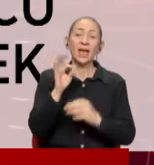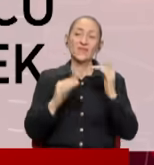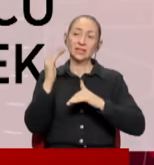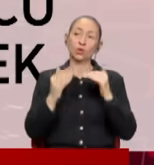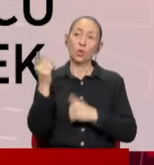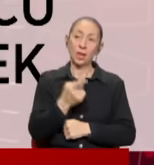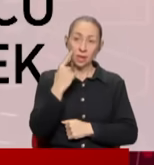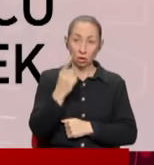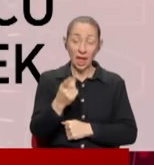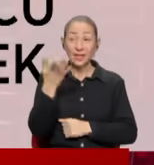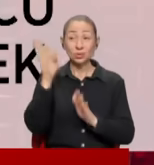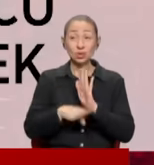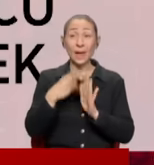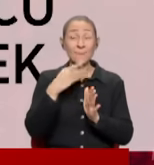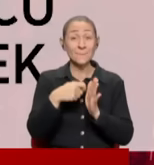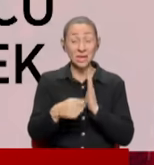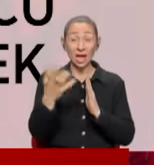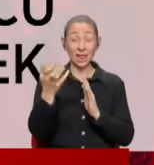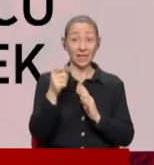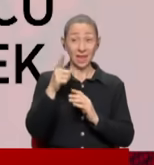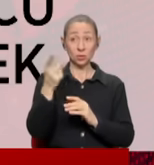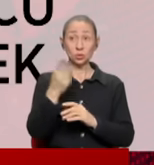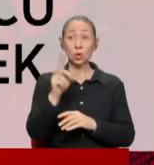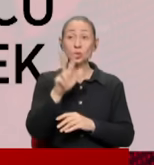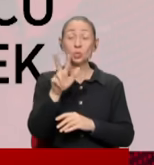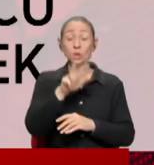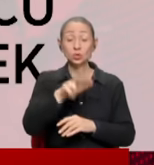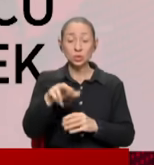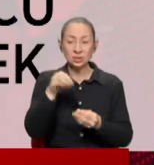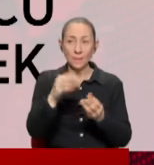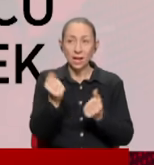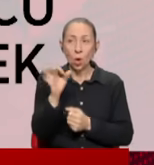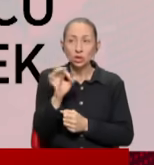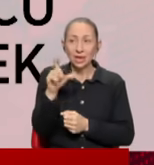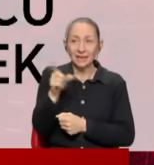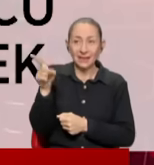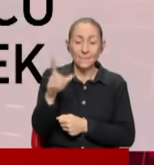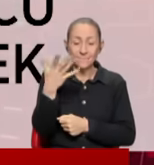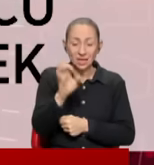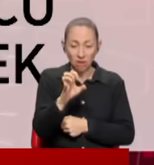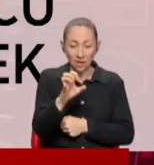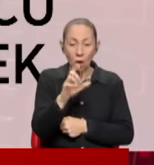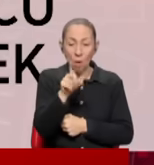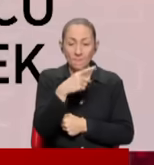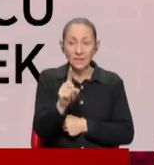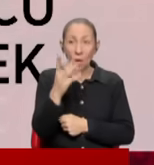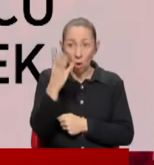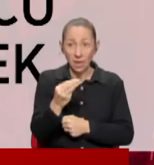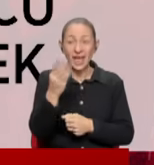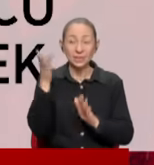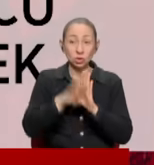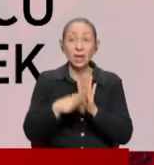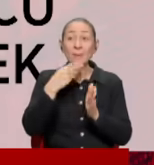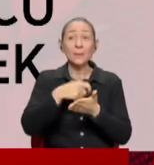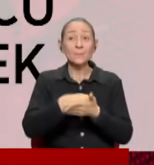enflasyon oranında. En düşük emekli maaşı alanlar %33 zam aldı Ocak ayında. 5 ayda 10 bin lira olan en